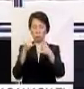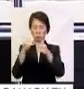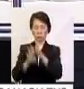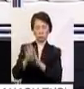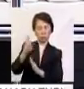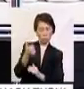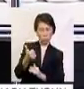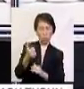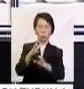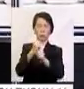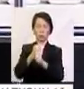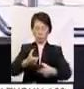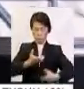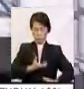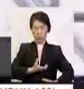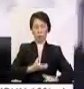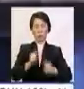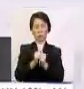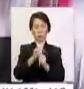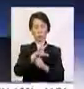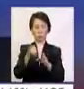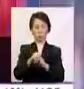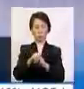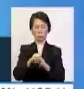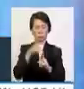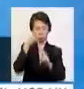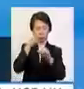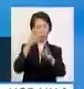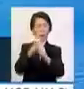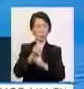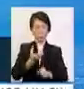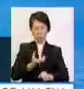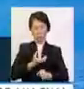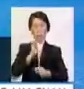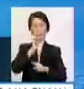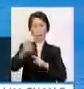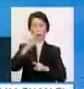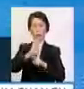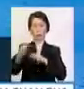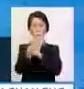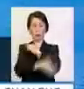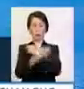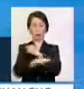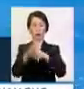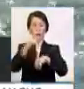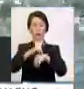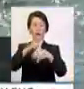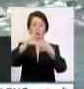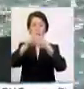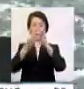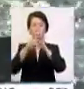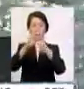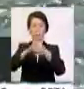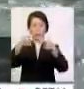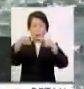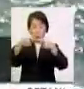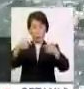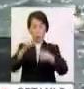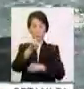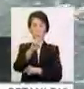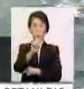tinggi mendapatkan pingat termasuk misi utama memburu pingat emas pertama negara di temasya Olimpik Tokyo